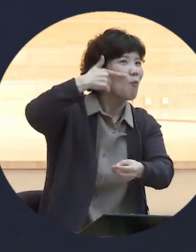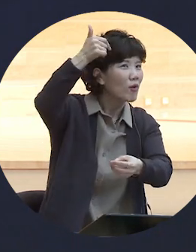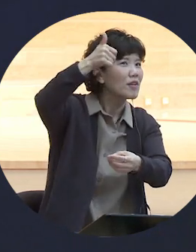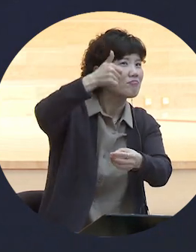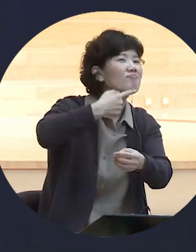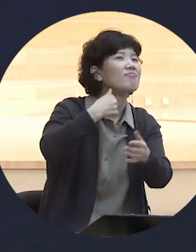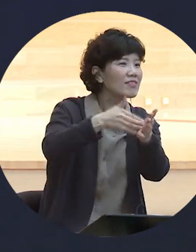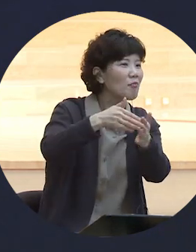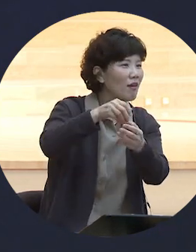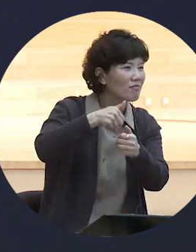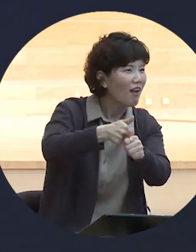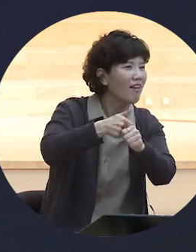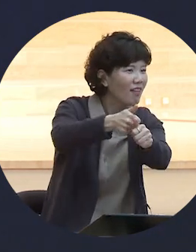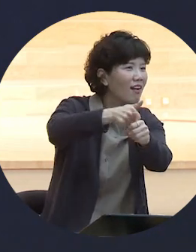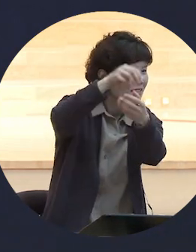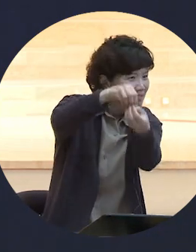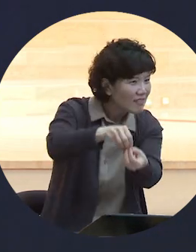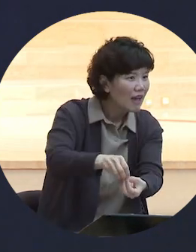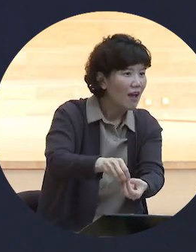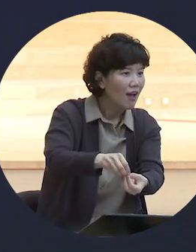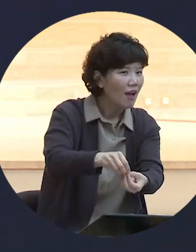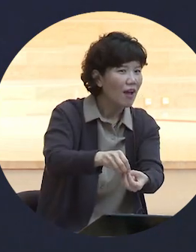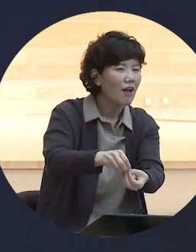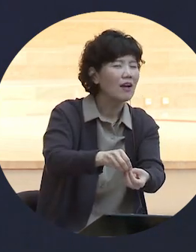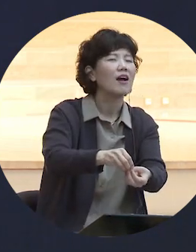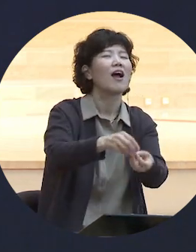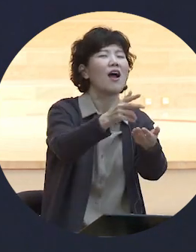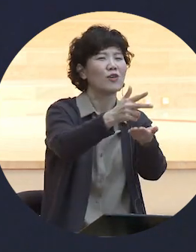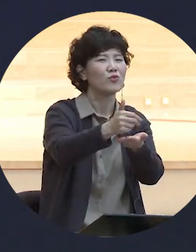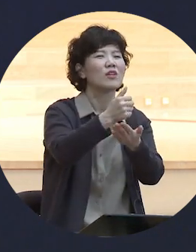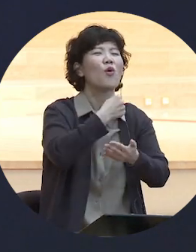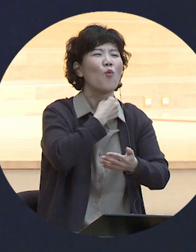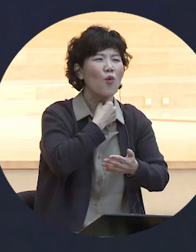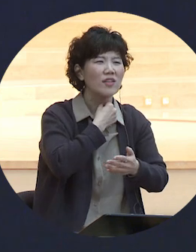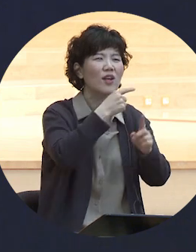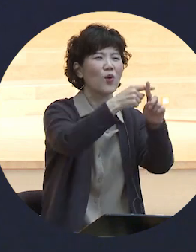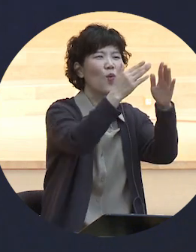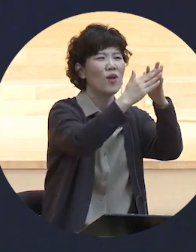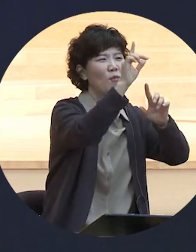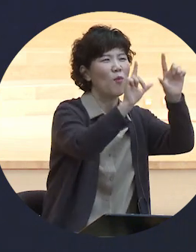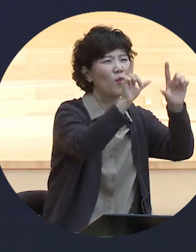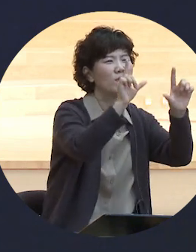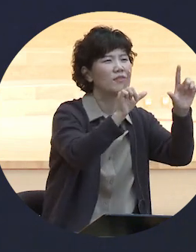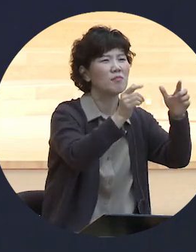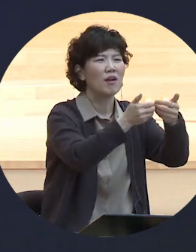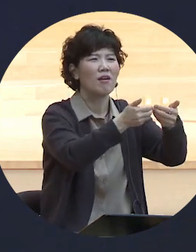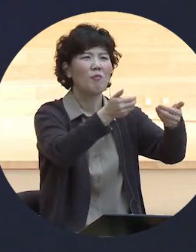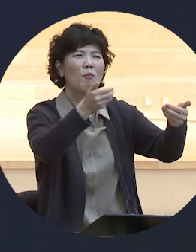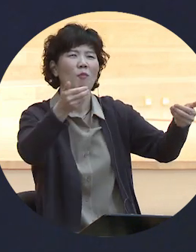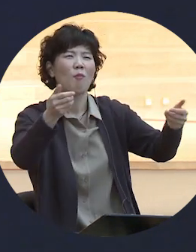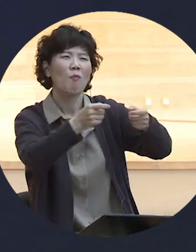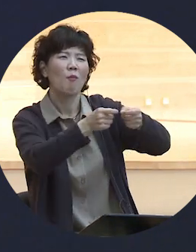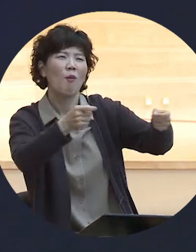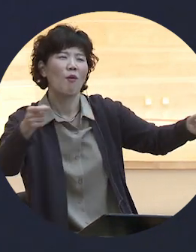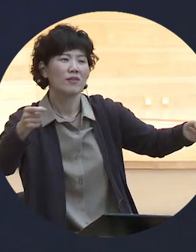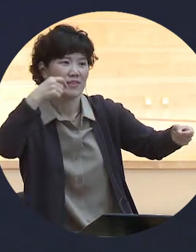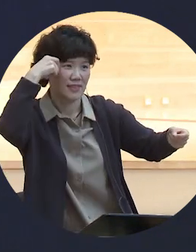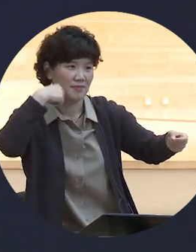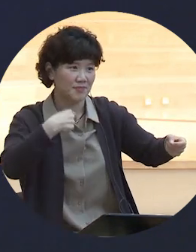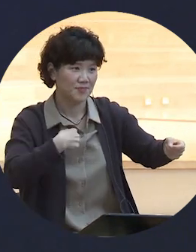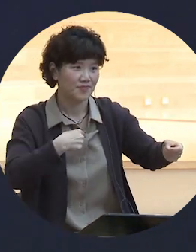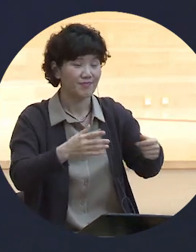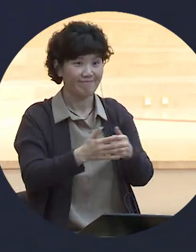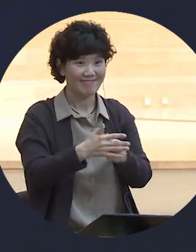하고 그러면서 점점 주님이 원하는 교회와 멀어지는 거 아닌가라는 불안감이 있는 거예요. 마치 뭐와 똑같아요. 분명히